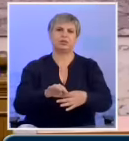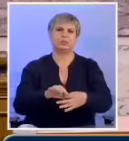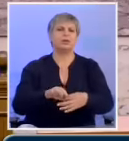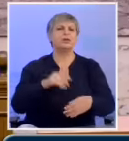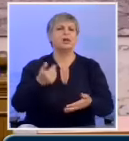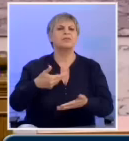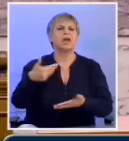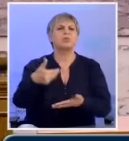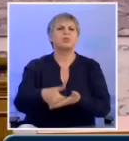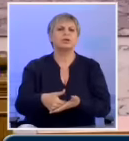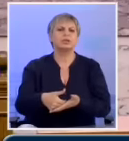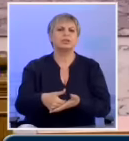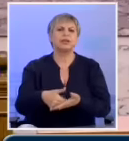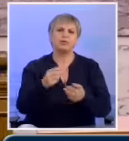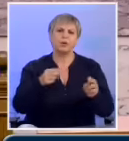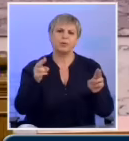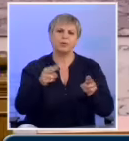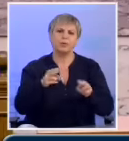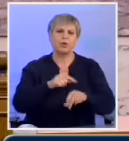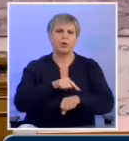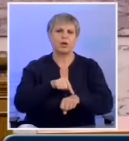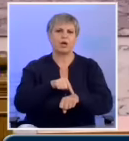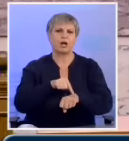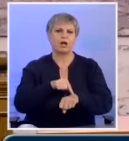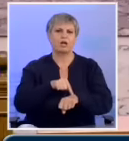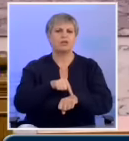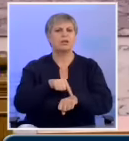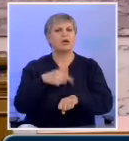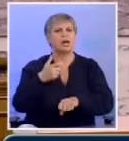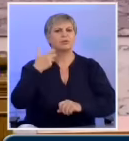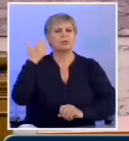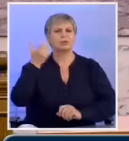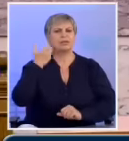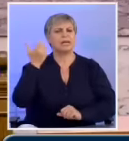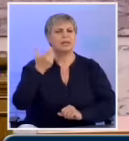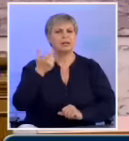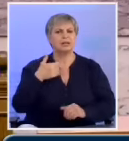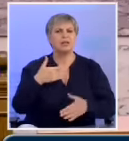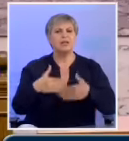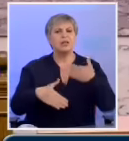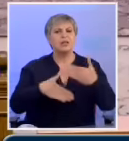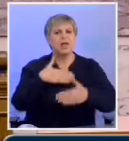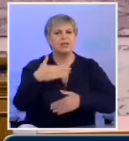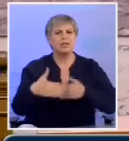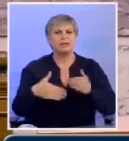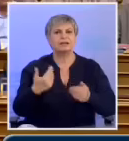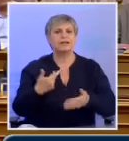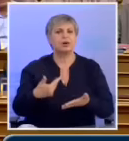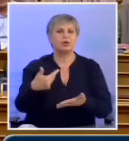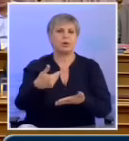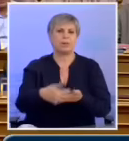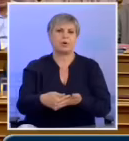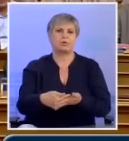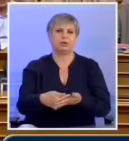της διάσκεψης. Αυτό σημαίνει ότι θα προχωρήσουμε με την διαδικασία που πρότεινε